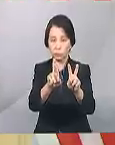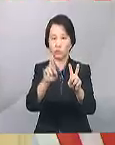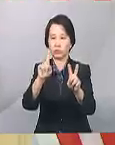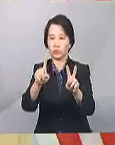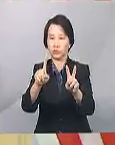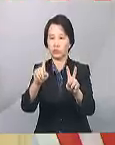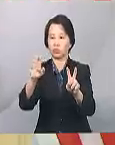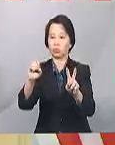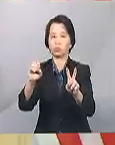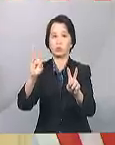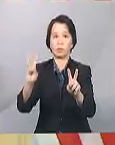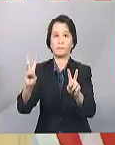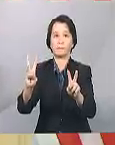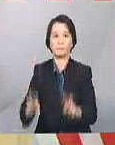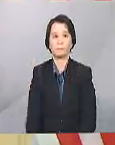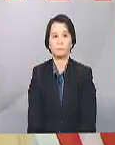21,106 individu.